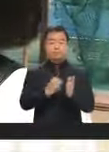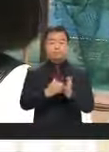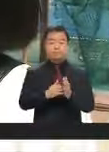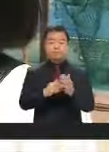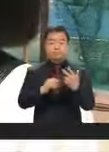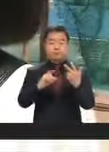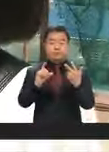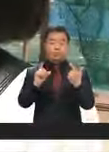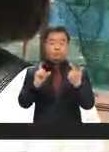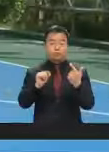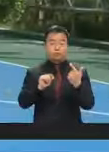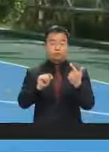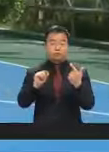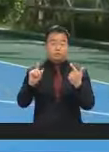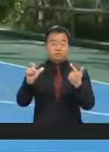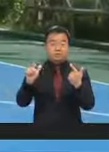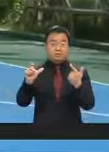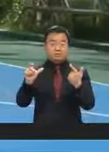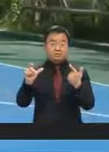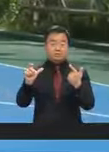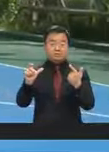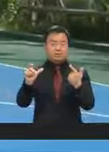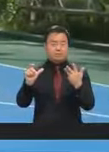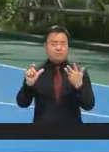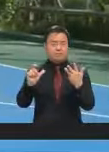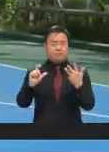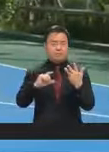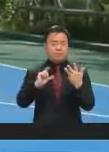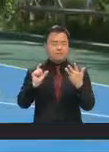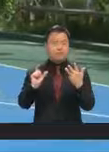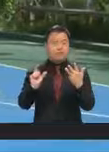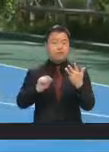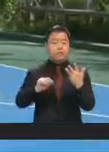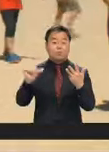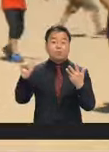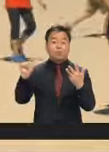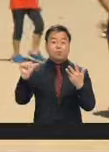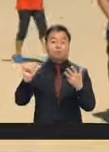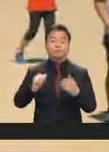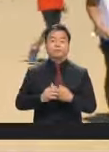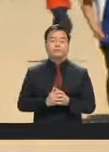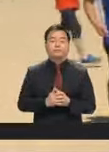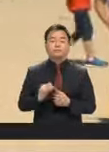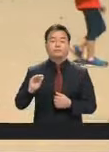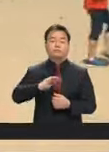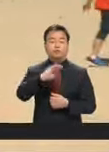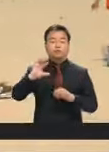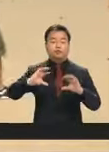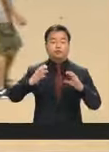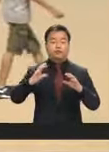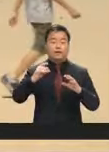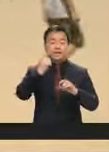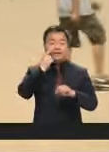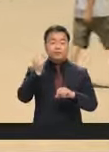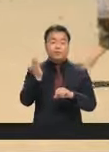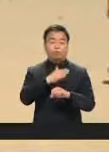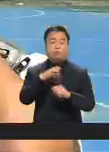6월 15일. 8월 5일? 우리나라가 일본